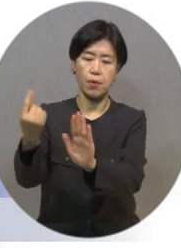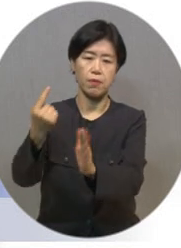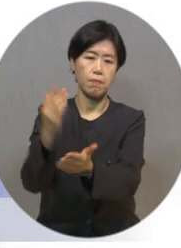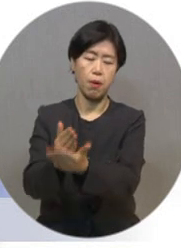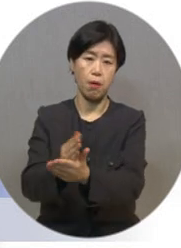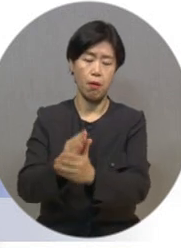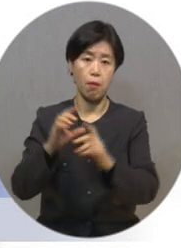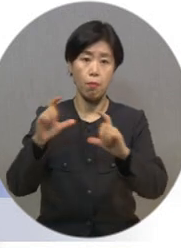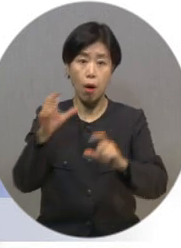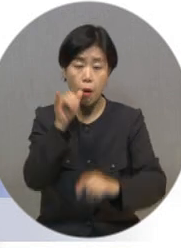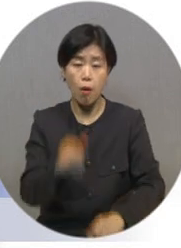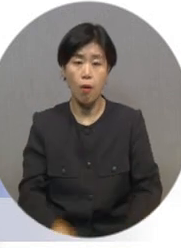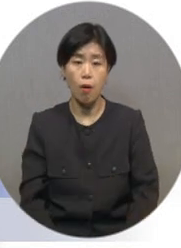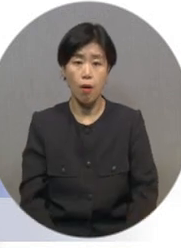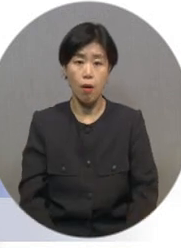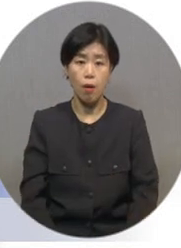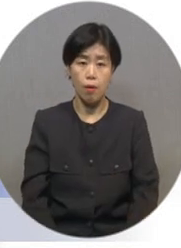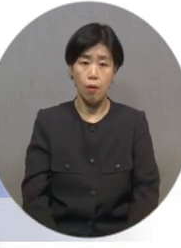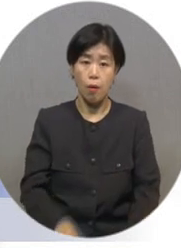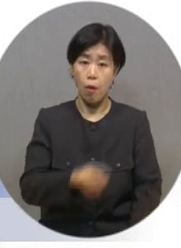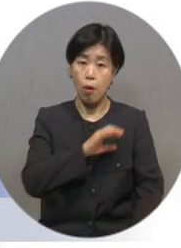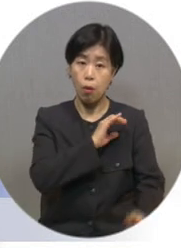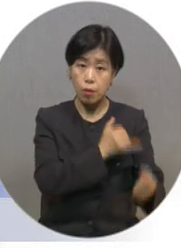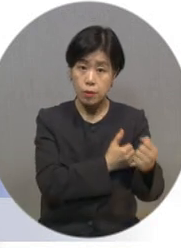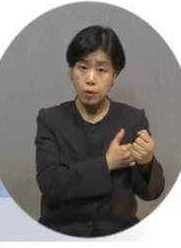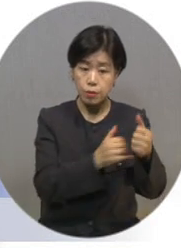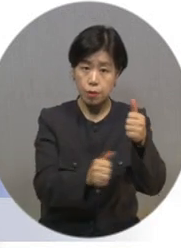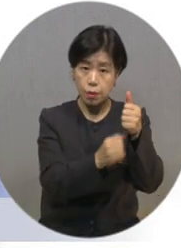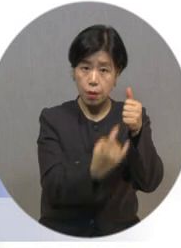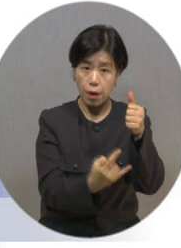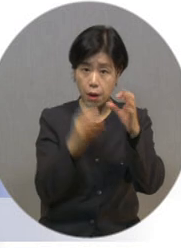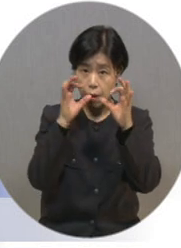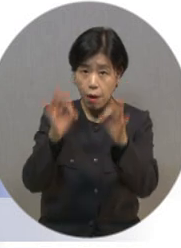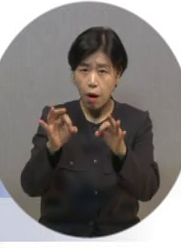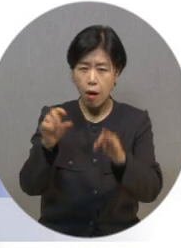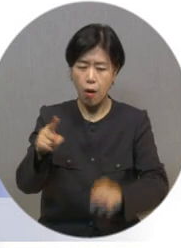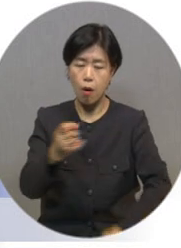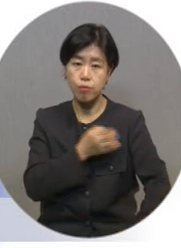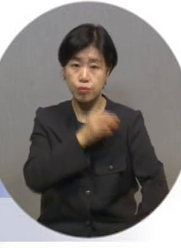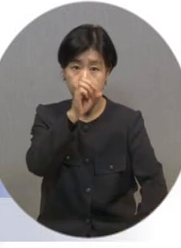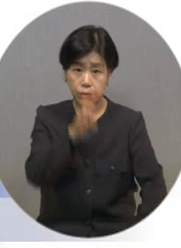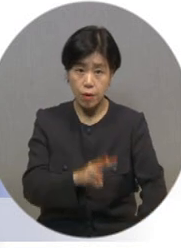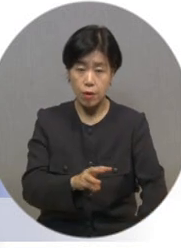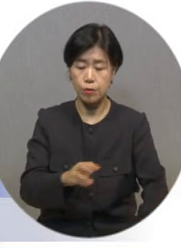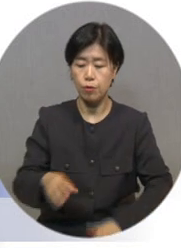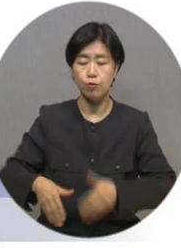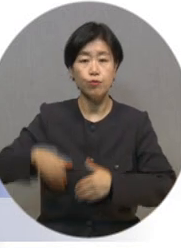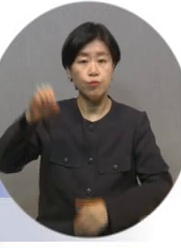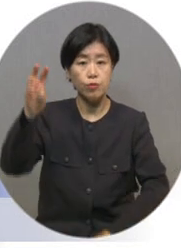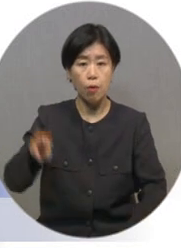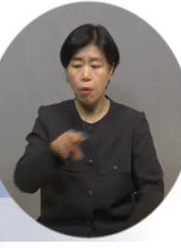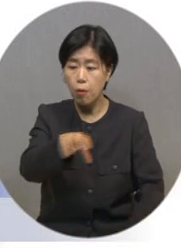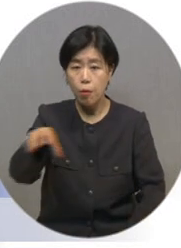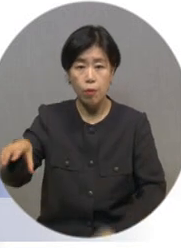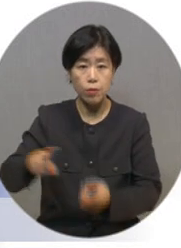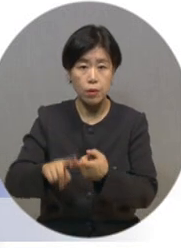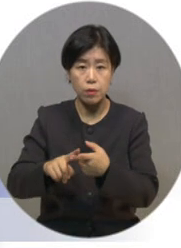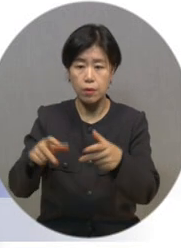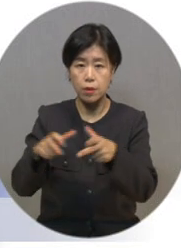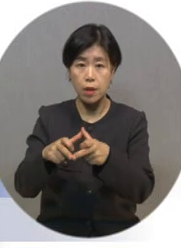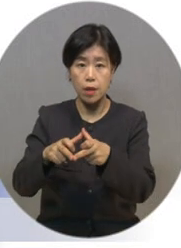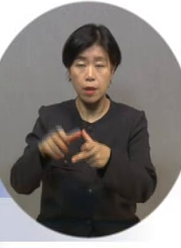이에 국민 권익 연회가 경기도 부천시와 강원도 춘천시에 장애인 보조견 인식 개선을 위한